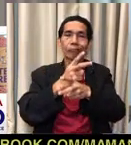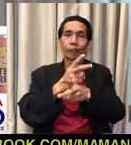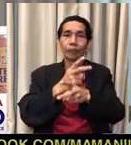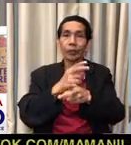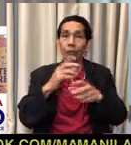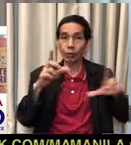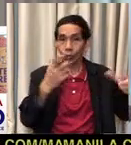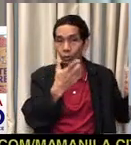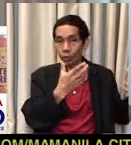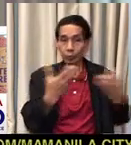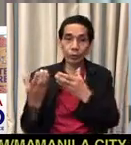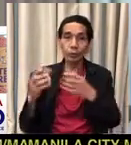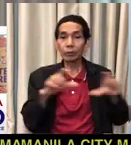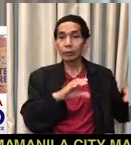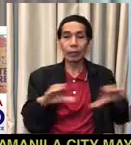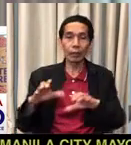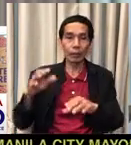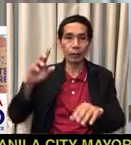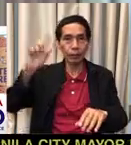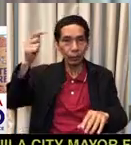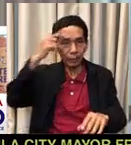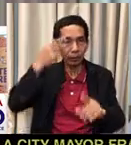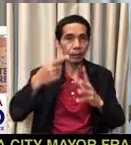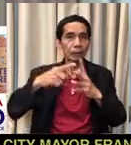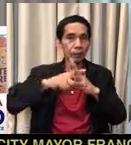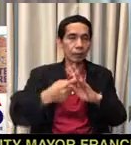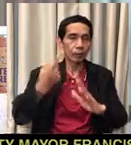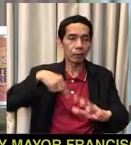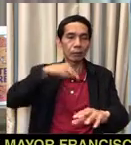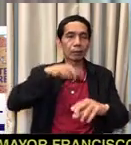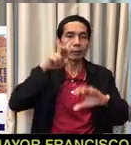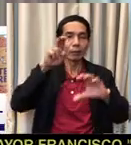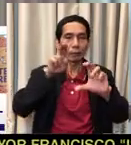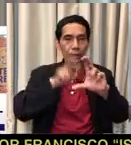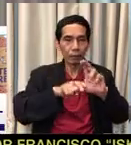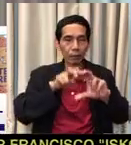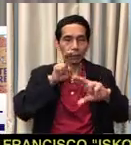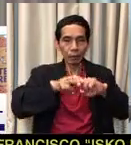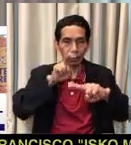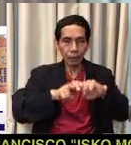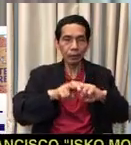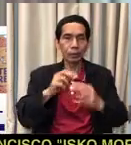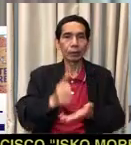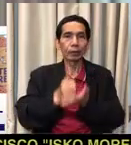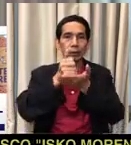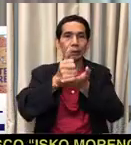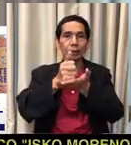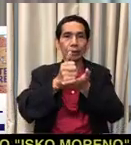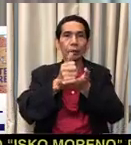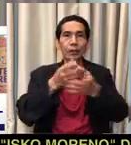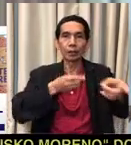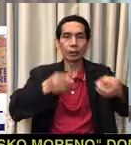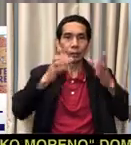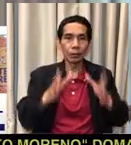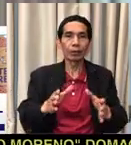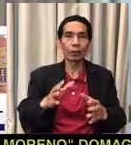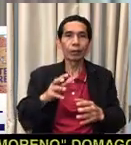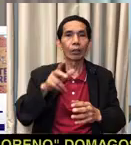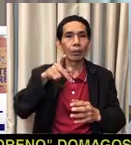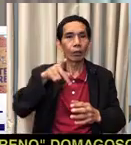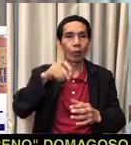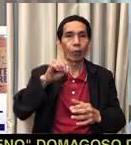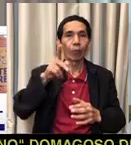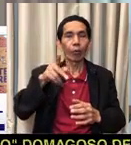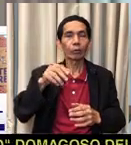May ginagawa ba ang tama lang? Simula po nung naupo tayo, sa tulong po ni Director Fox